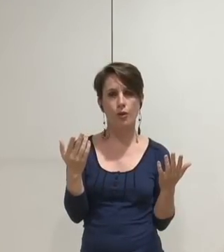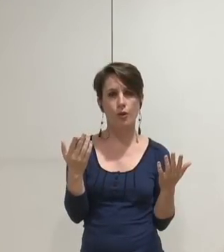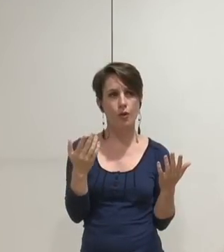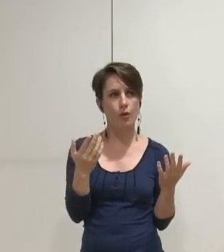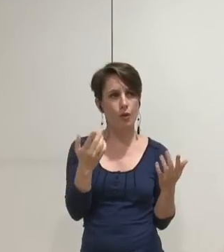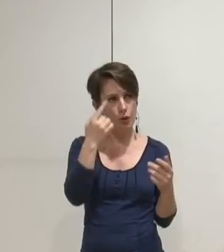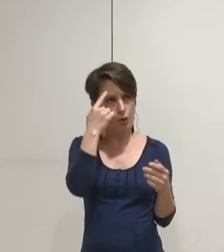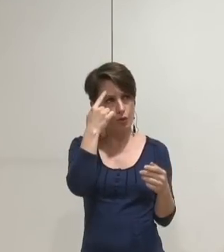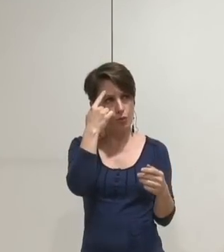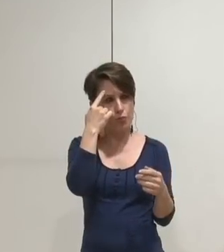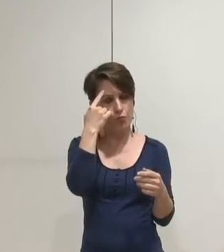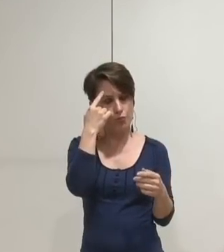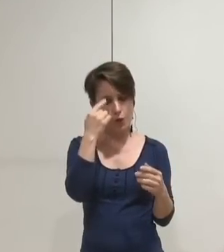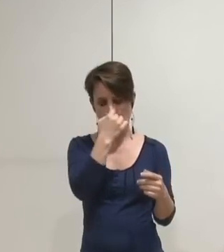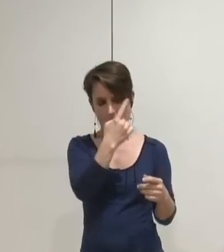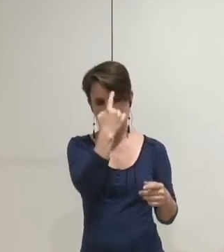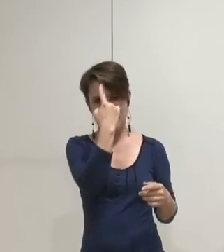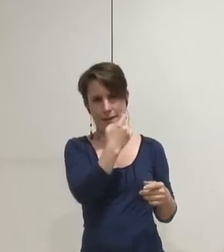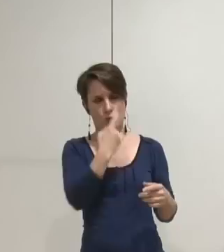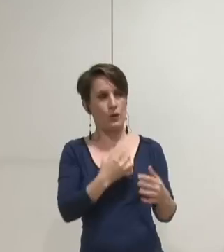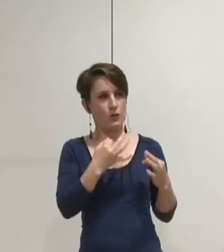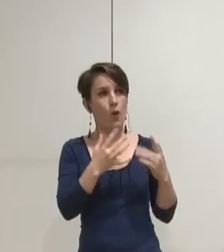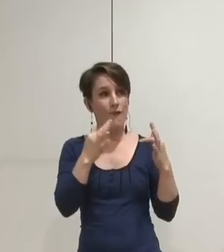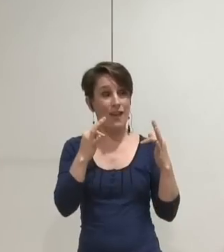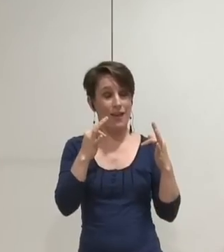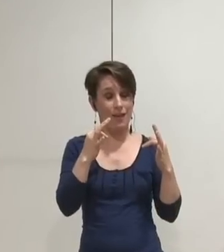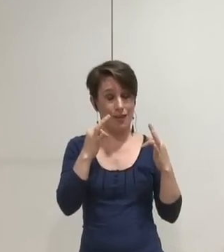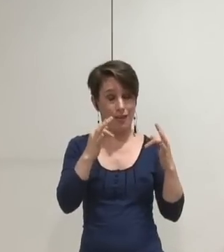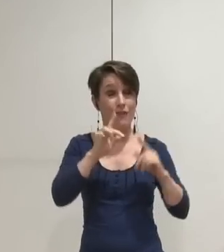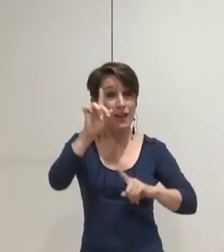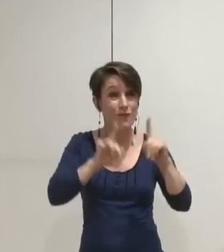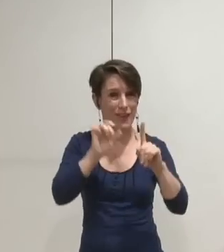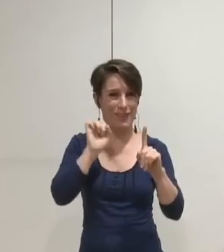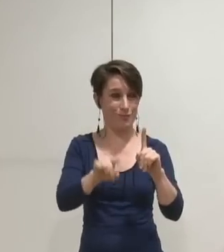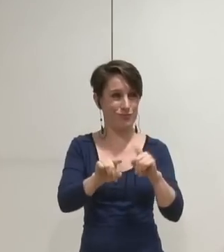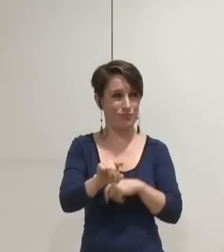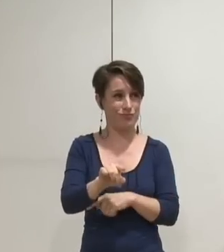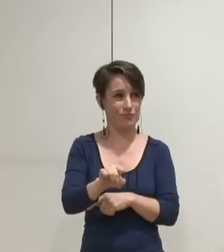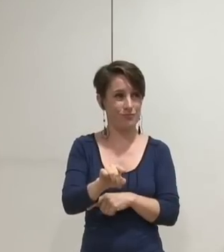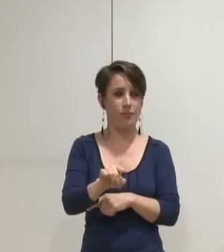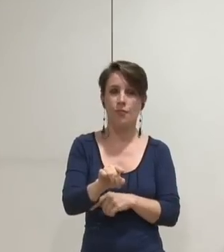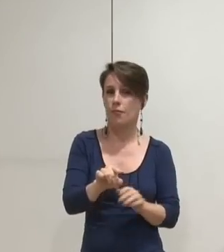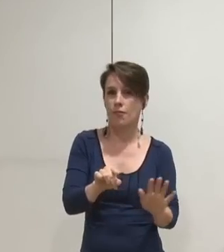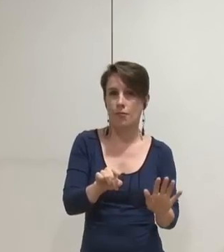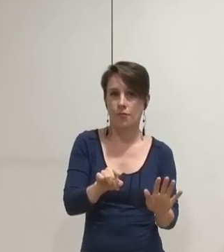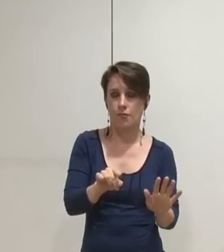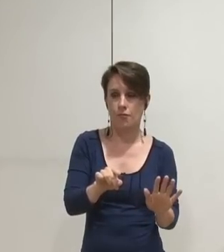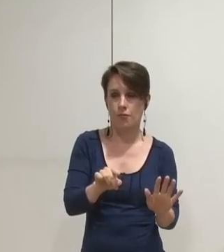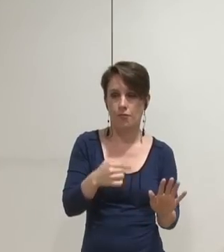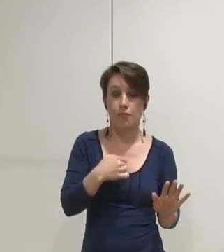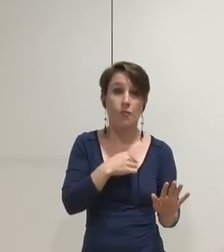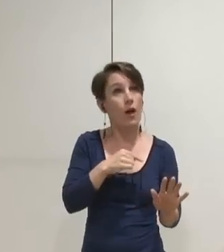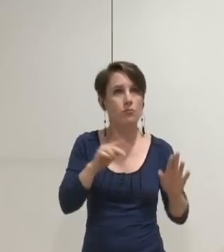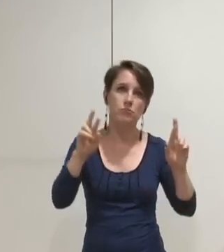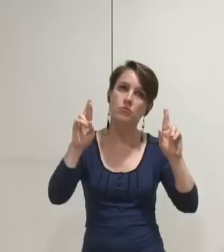vous aussi la la la la faête elle-même je pense qu'on peut tous convenir que nous n'avons pas et j'espère